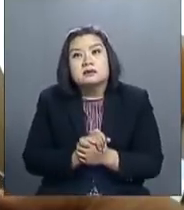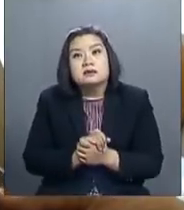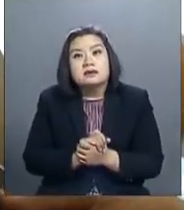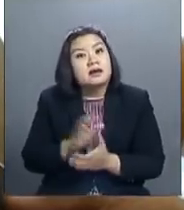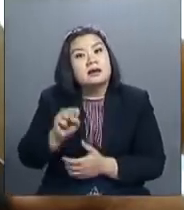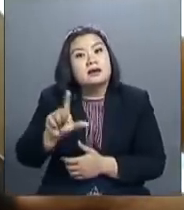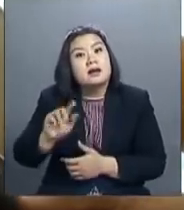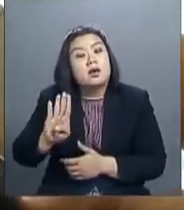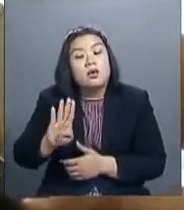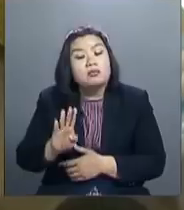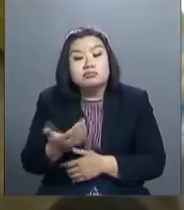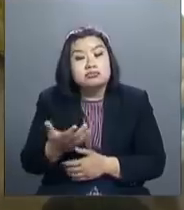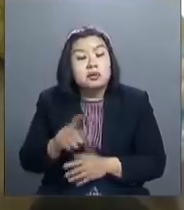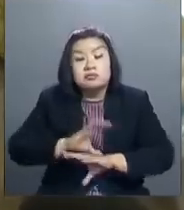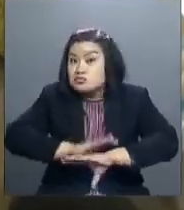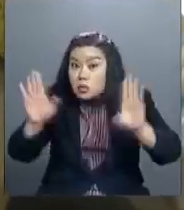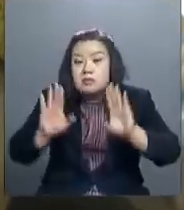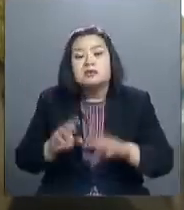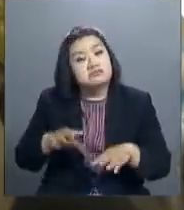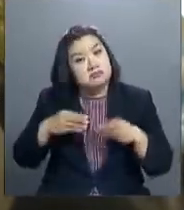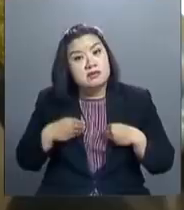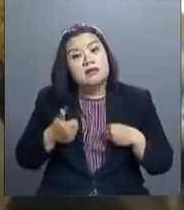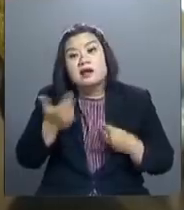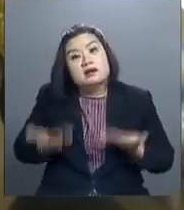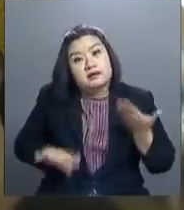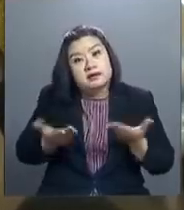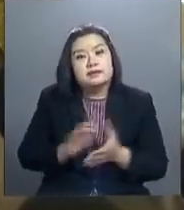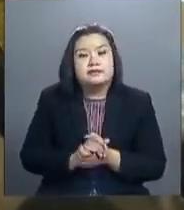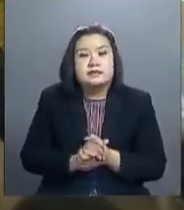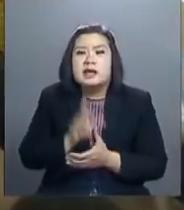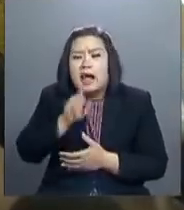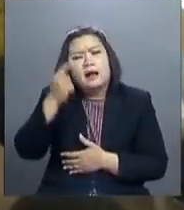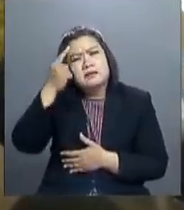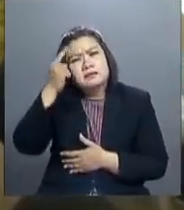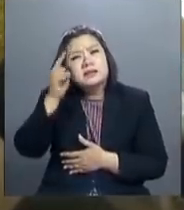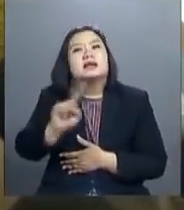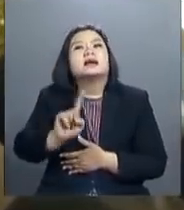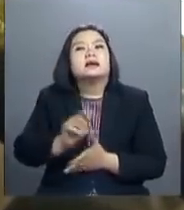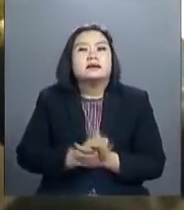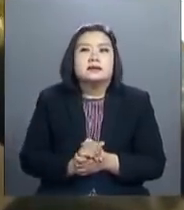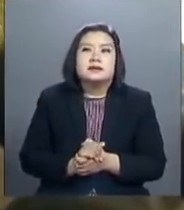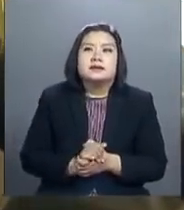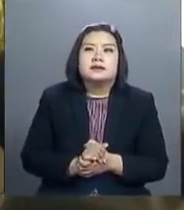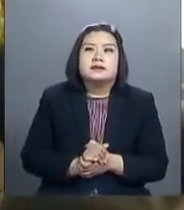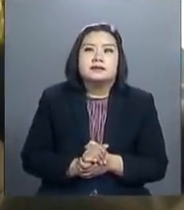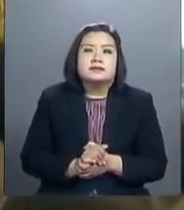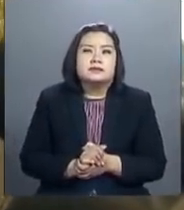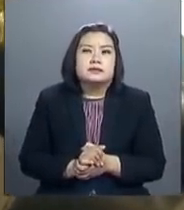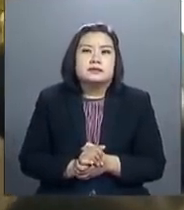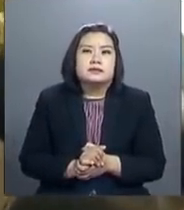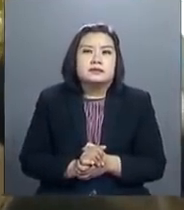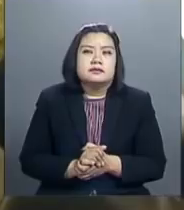ได ้ตรงนี้ในฐานะฝ่ายความมั่นคงมองอยู่แล้วกันนะคะ แต่ว่าวันที่16นี้สินก็จะเคลื่อนไหวอีกร